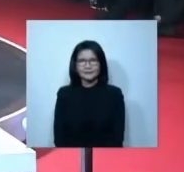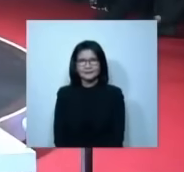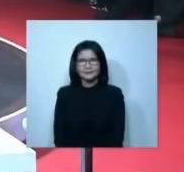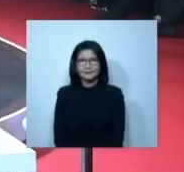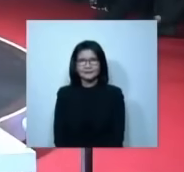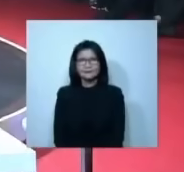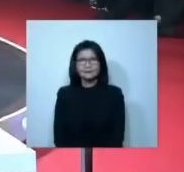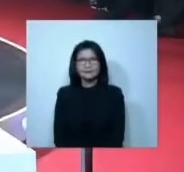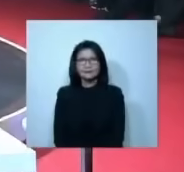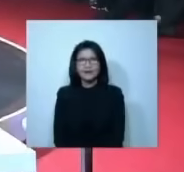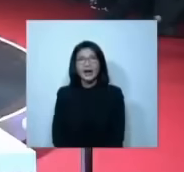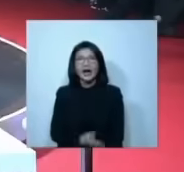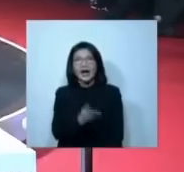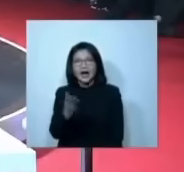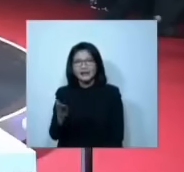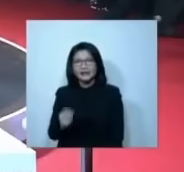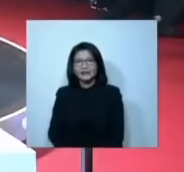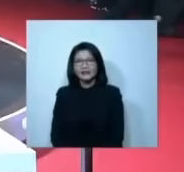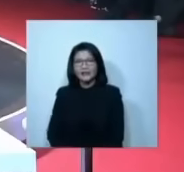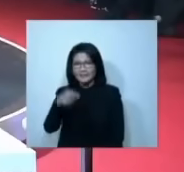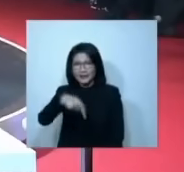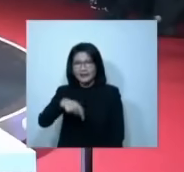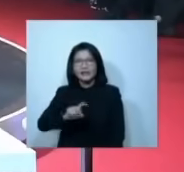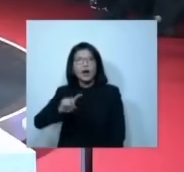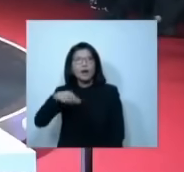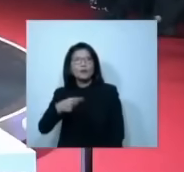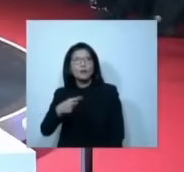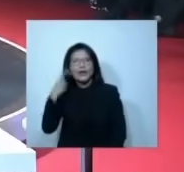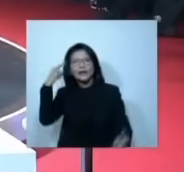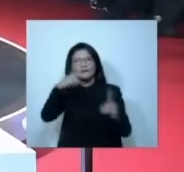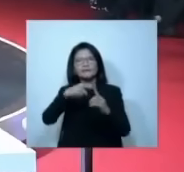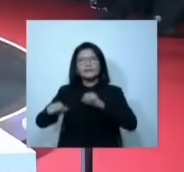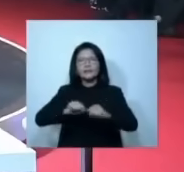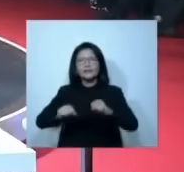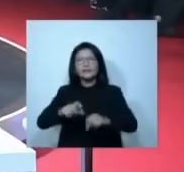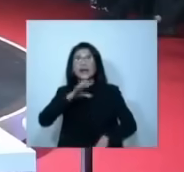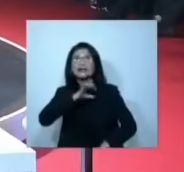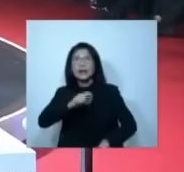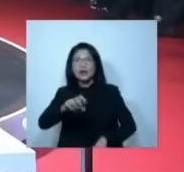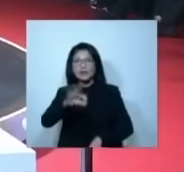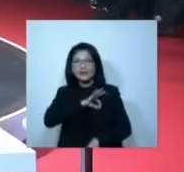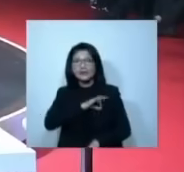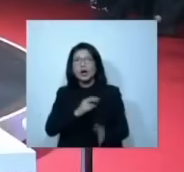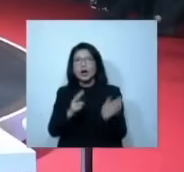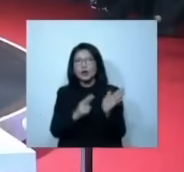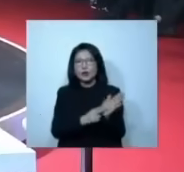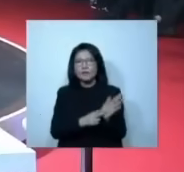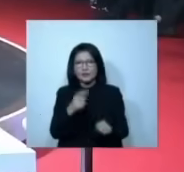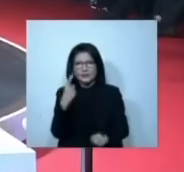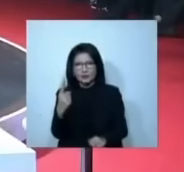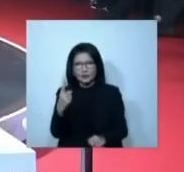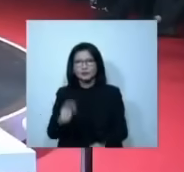kan mereka ketika menjawab tidak lihat sontekan gitu ya meskipun ada konsultannya ada ahlinya tapi mereka katakan sendiri dan kita